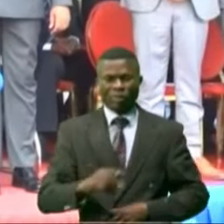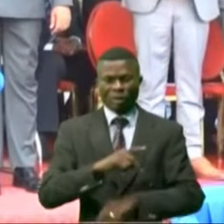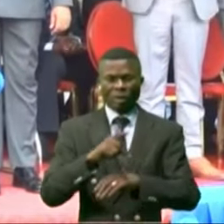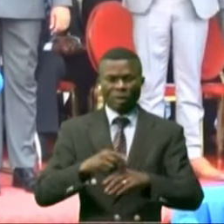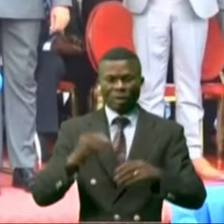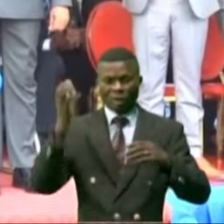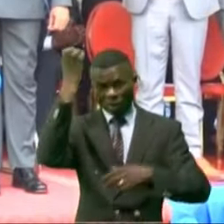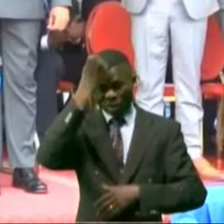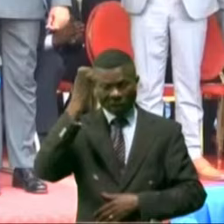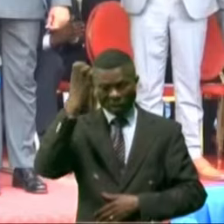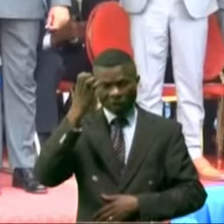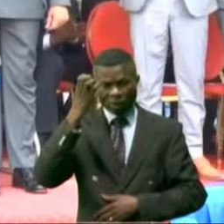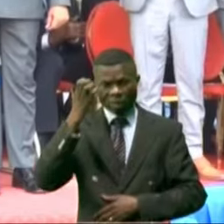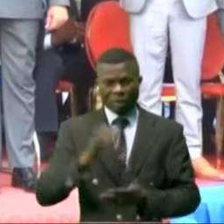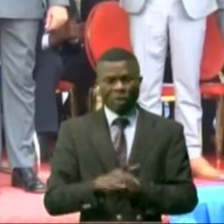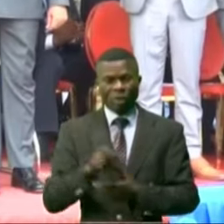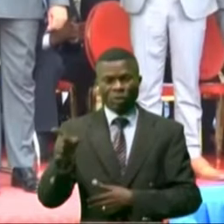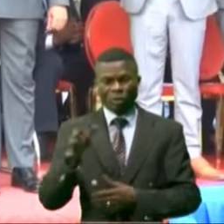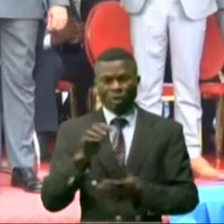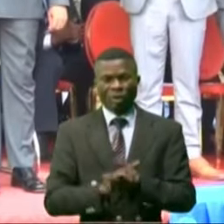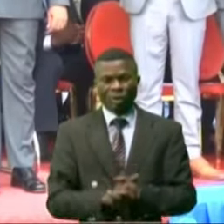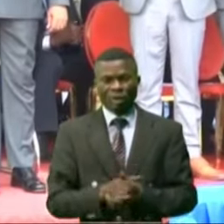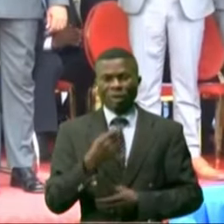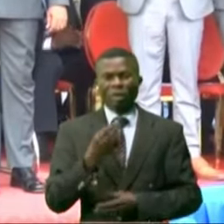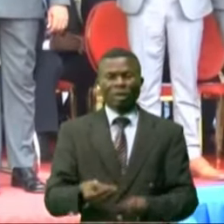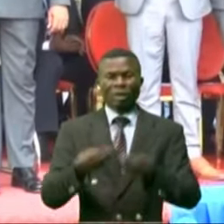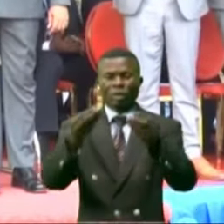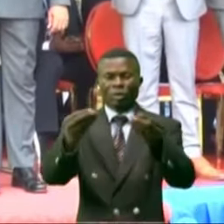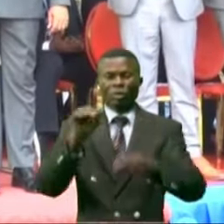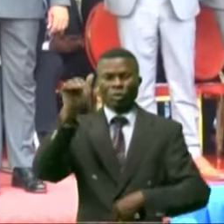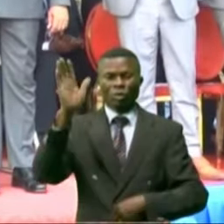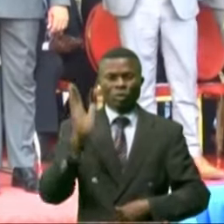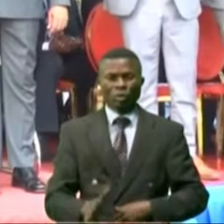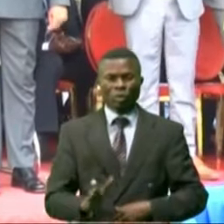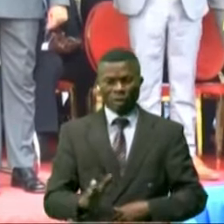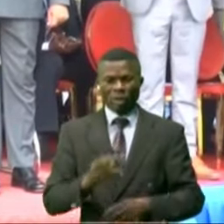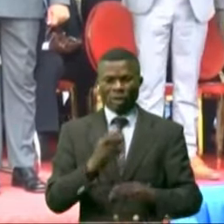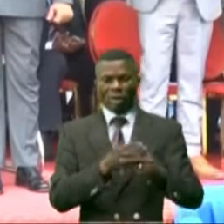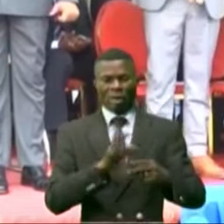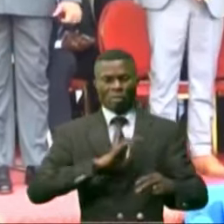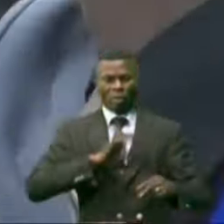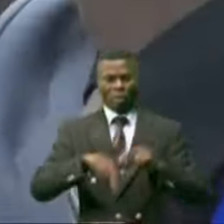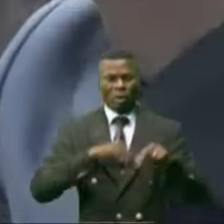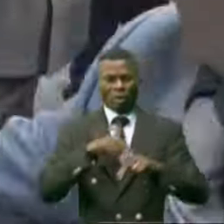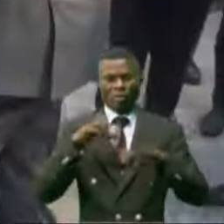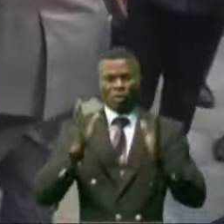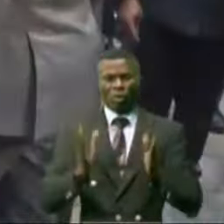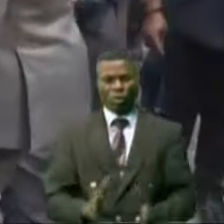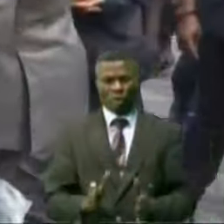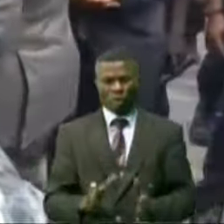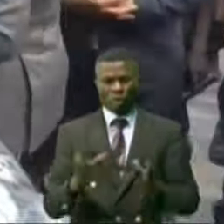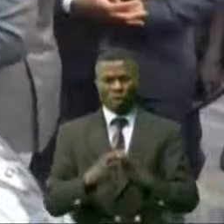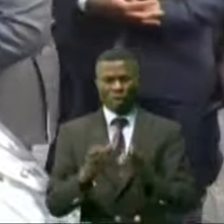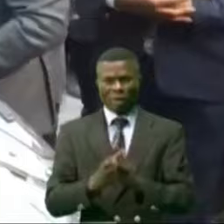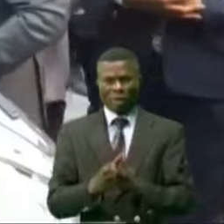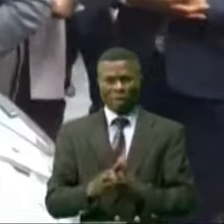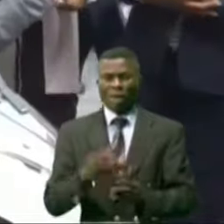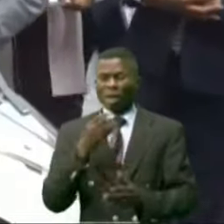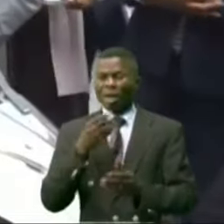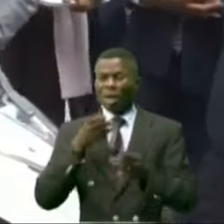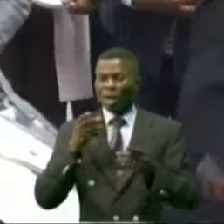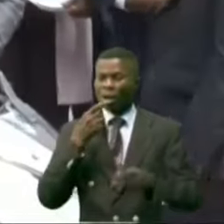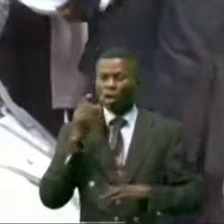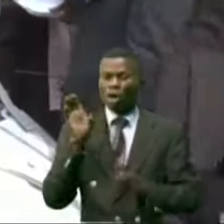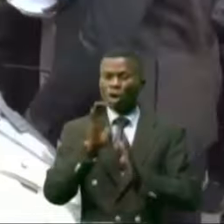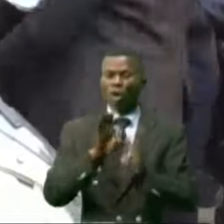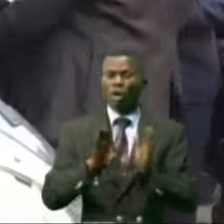général Alonga Boni, a à son tour remis au directeur de la logistique de la police nationale congolaise avec une seule instruction,